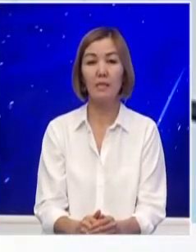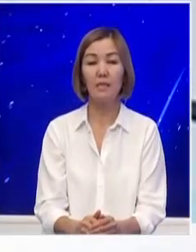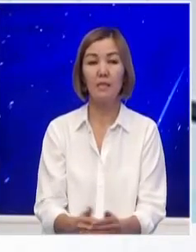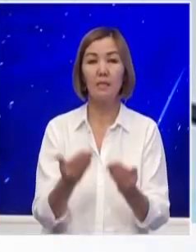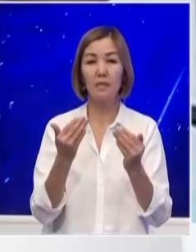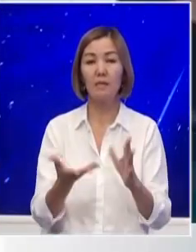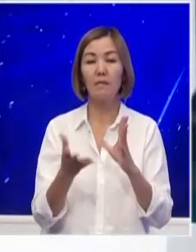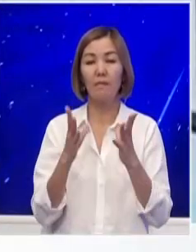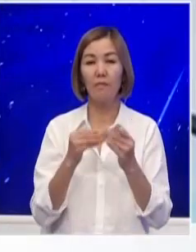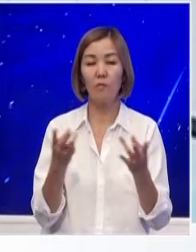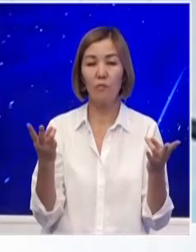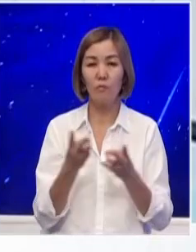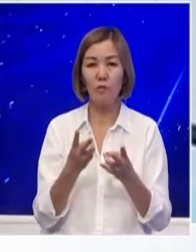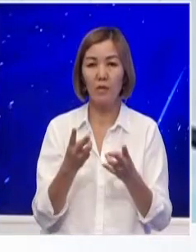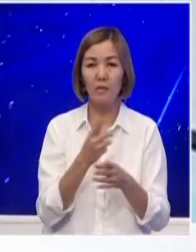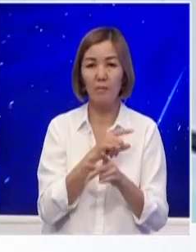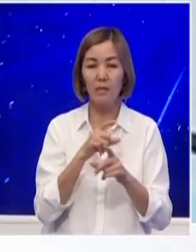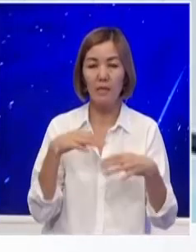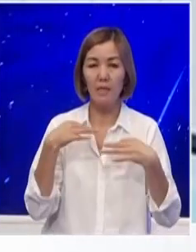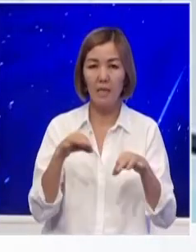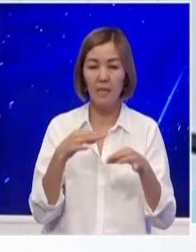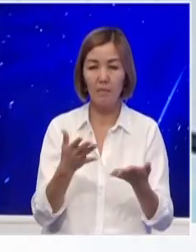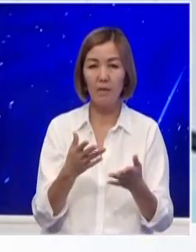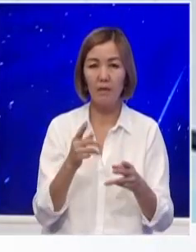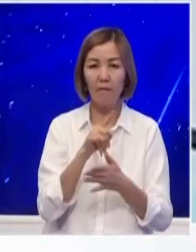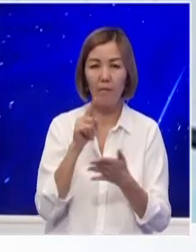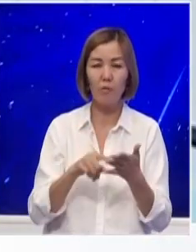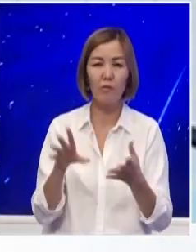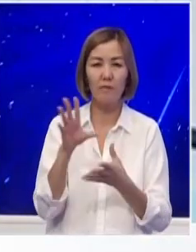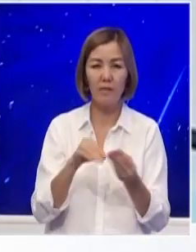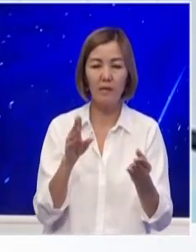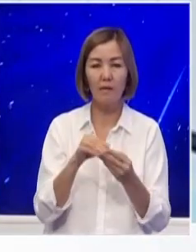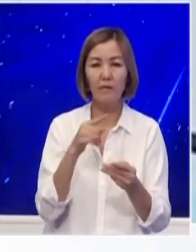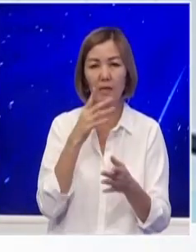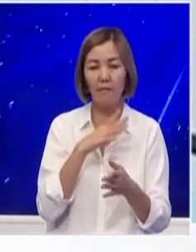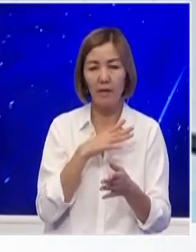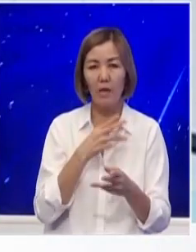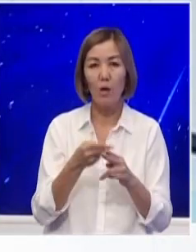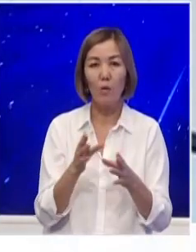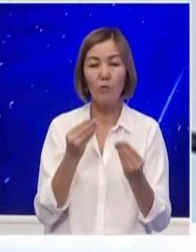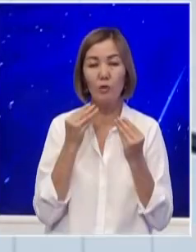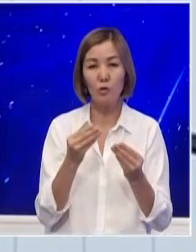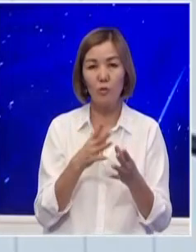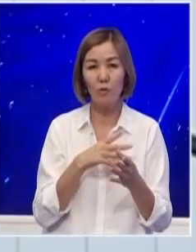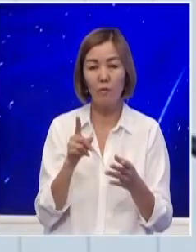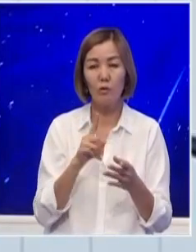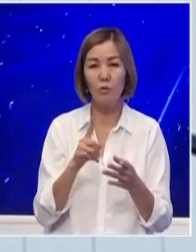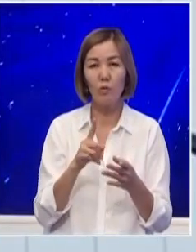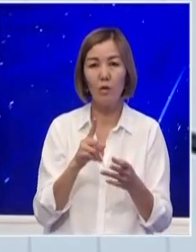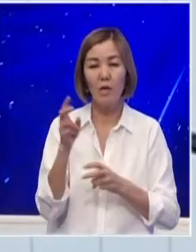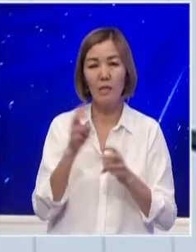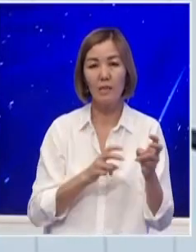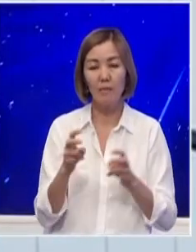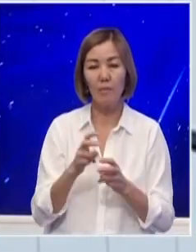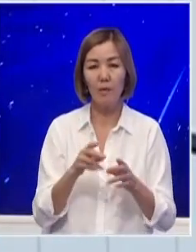Население села давно нуждалось в таком медицинском транспорте. Этот вопрос неоднократно поднимался. Очень здорово, что руководство цементного завода